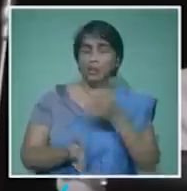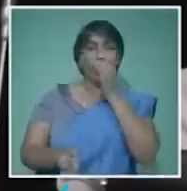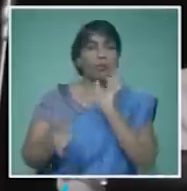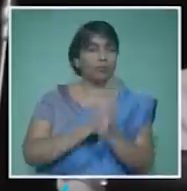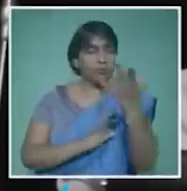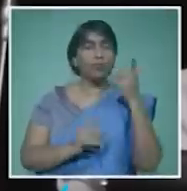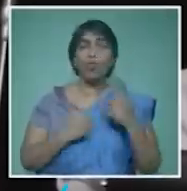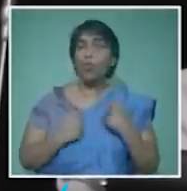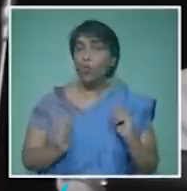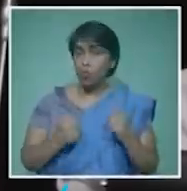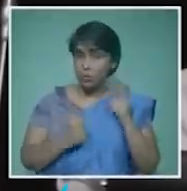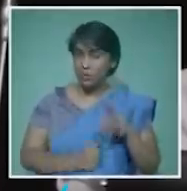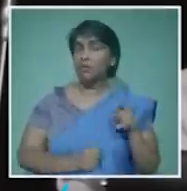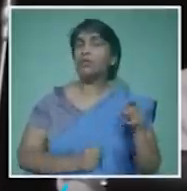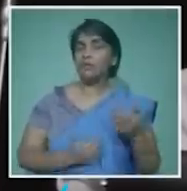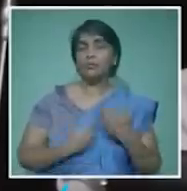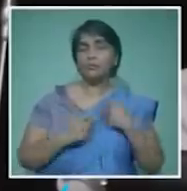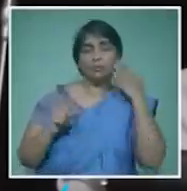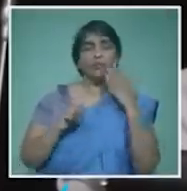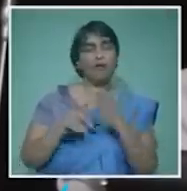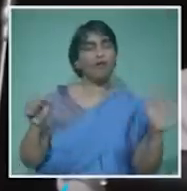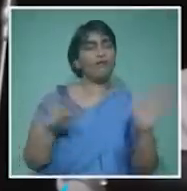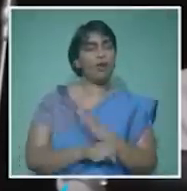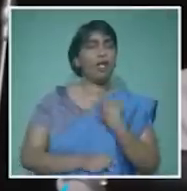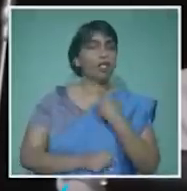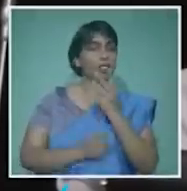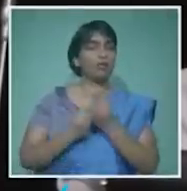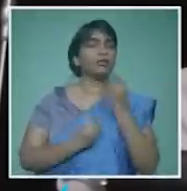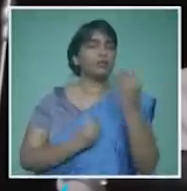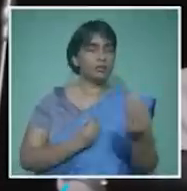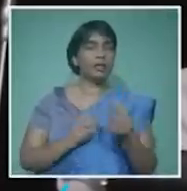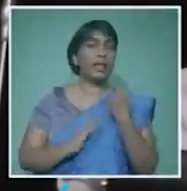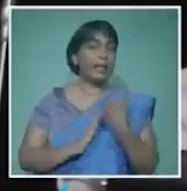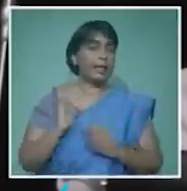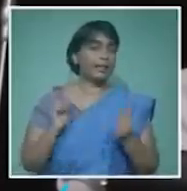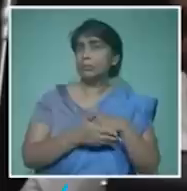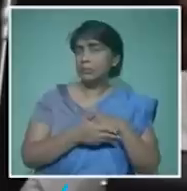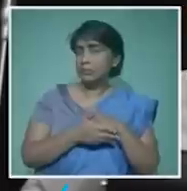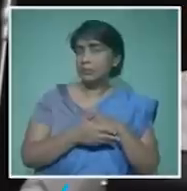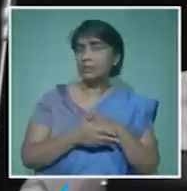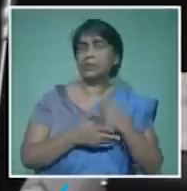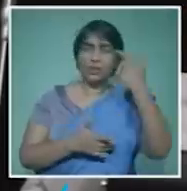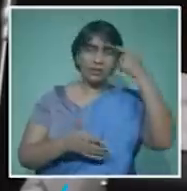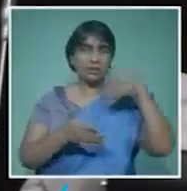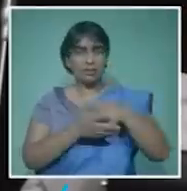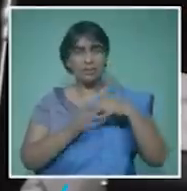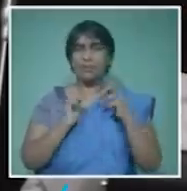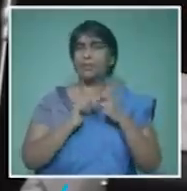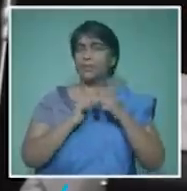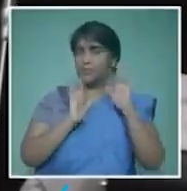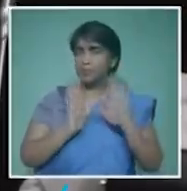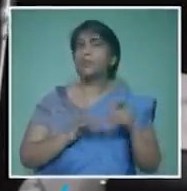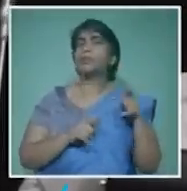තියන්න උත්සාහ දරනවා නම් අපි ඒ වෙනුවෙන් උපරිම දඬුවම් දීම සඳහා නීතිය ක්‍රියාත්මක කරනවා. මානසික කම්පනයට පත් වෙලා